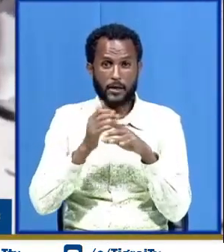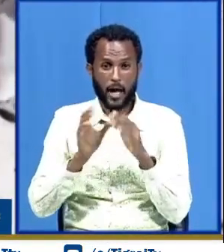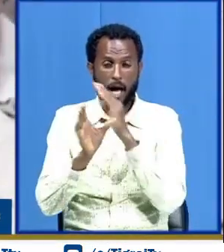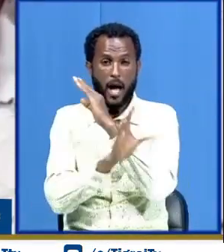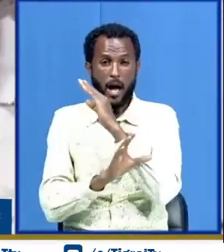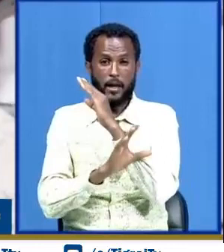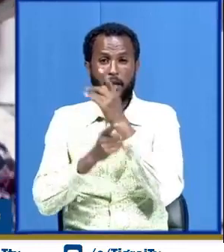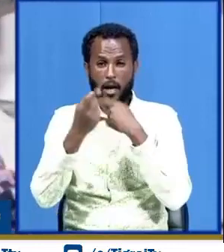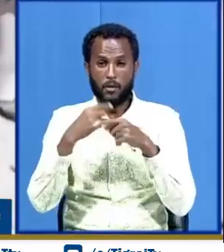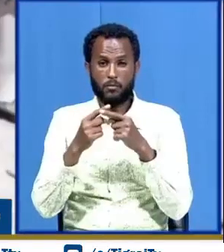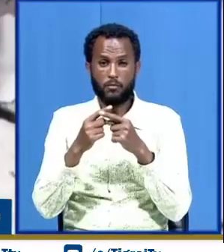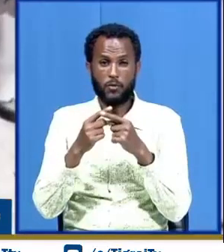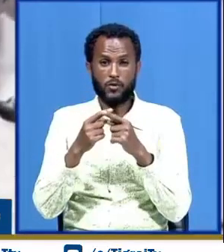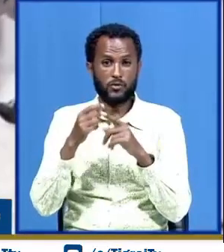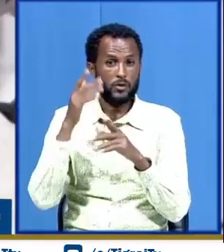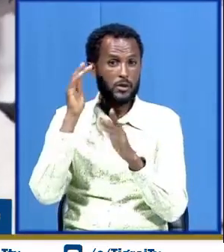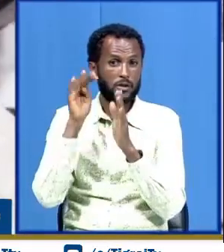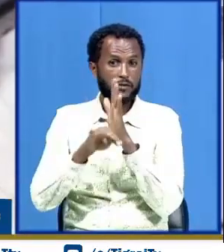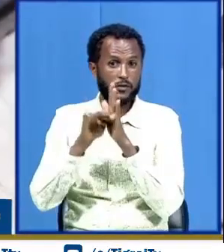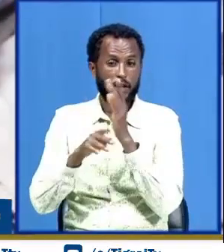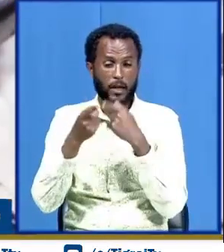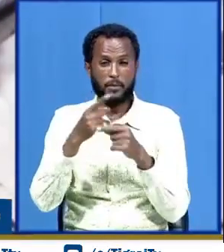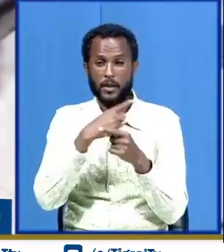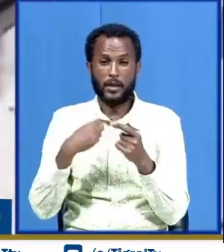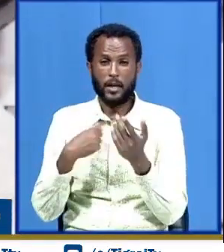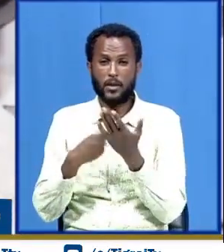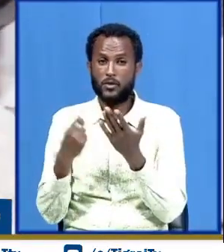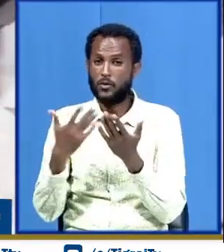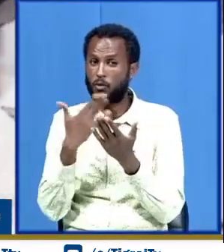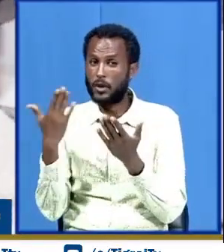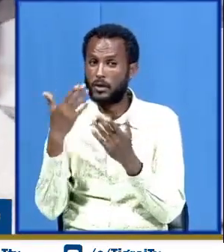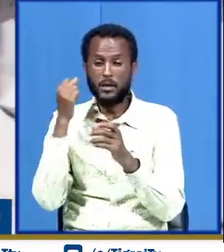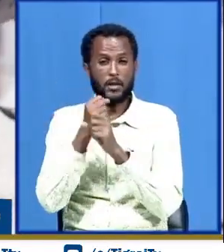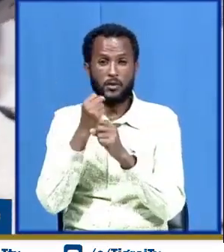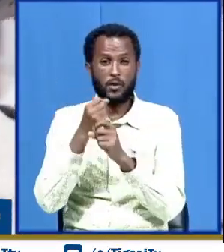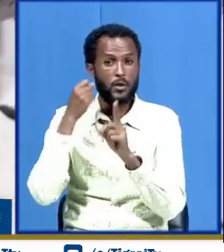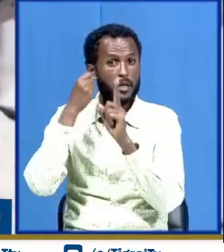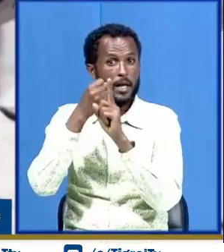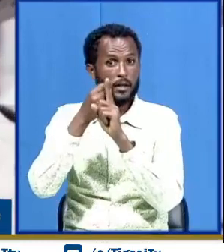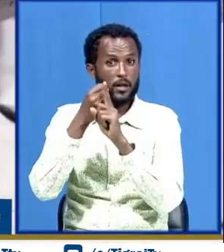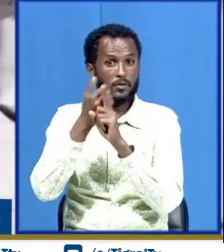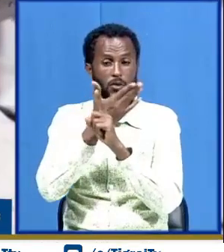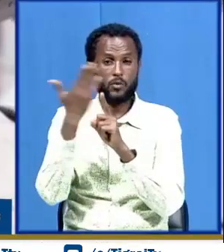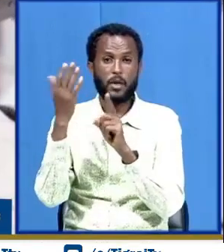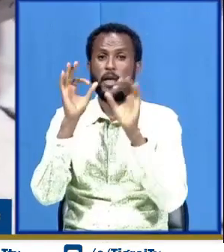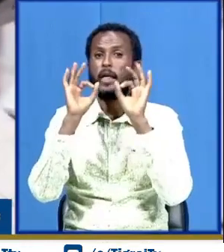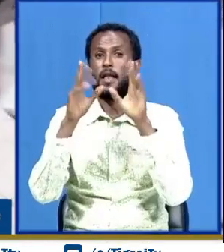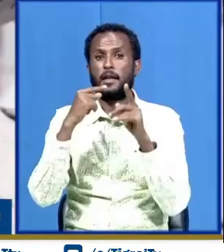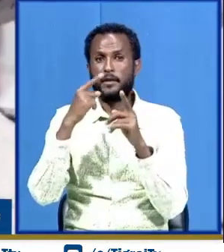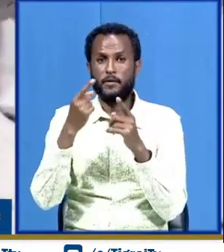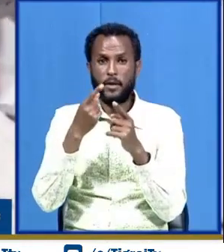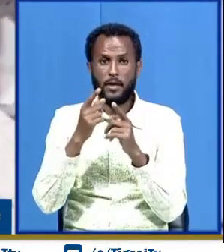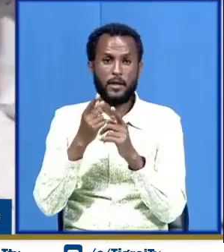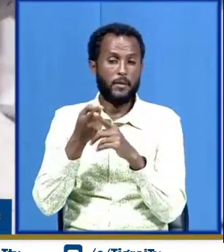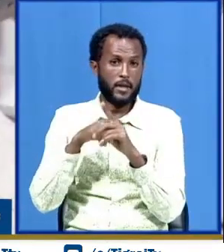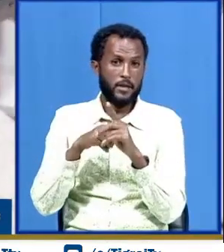መፁ ፅንተት ክፍፅመልና ላመፀሲ ንሕና ንዚ ጉዳይ እዚ ለንሰርሐሉ ለንቃለሰሉ ለንምክተሉ ጉዳይ የለይ ብዝብል እቲ መንእሰይ